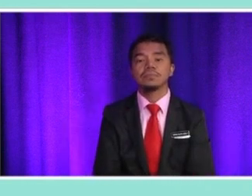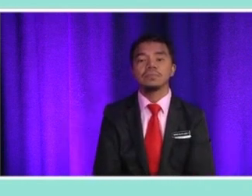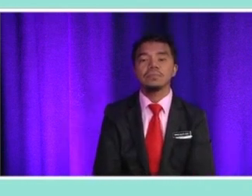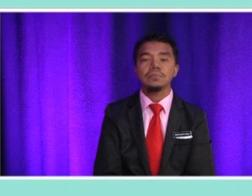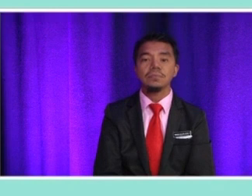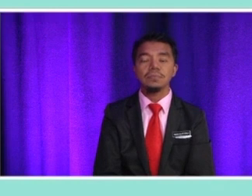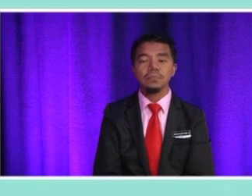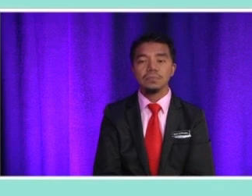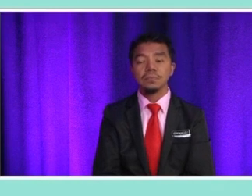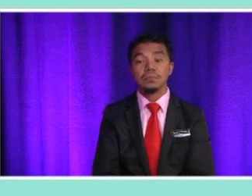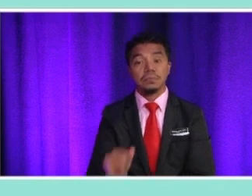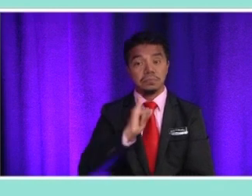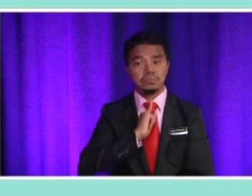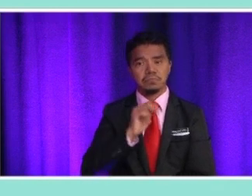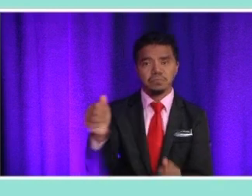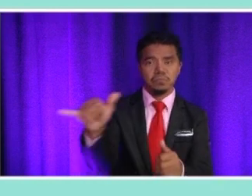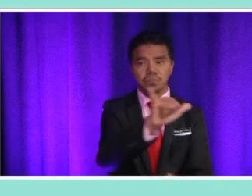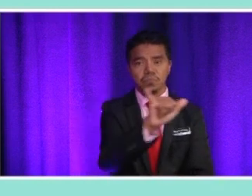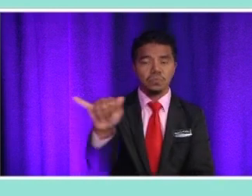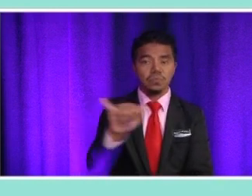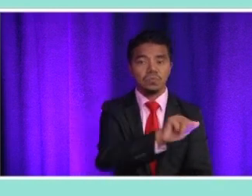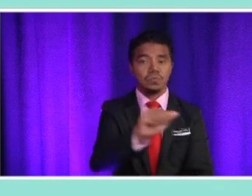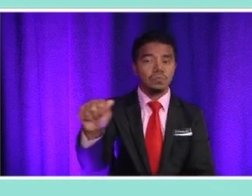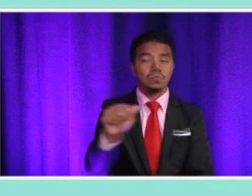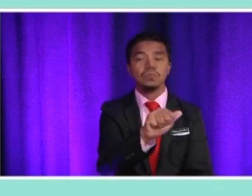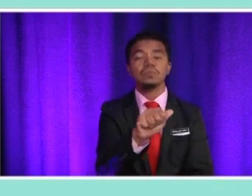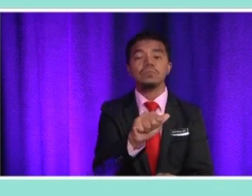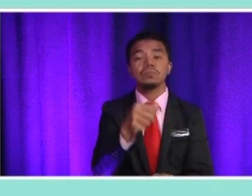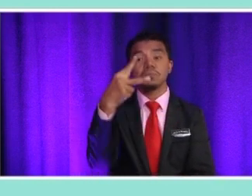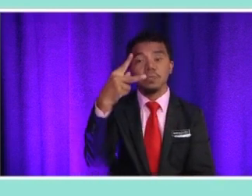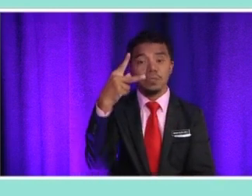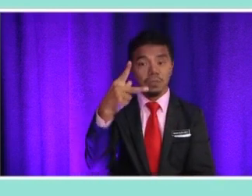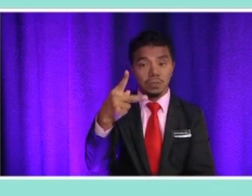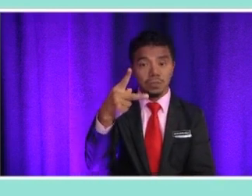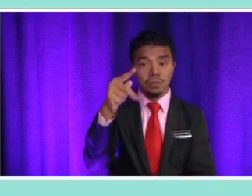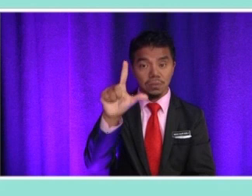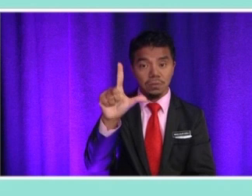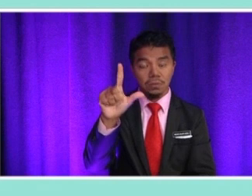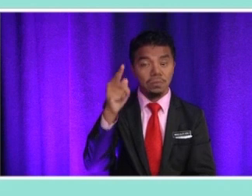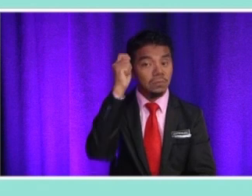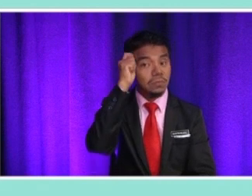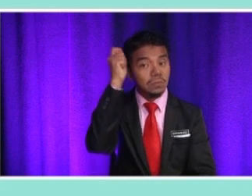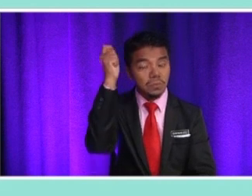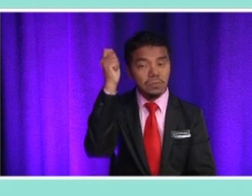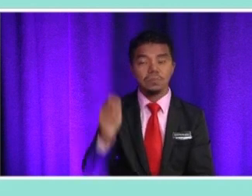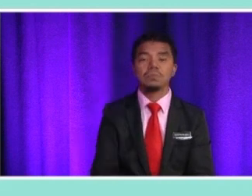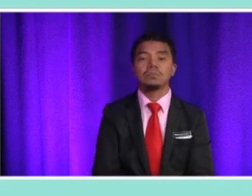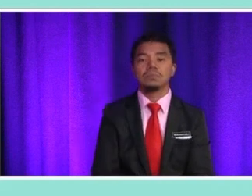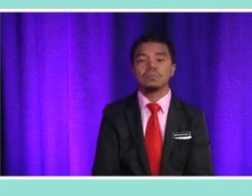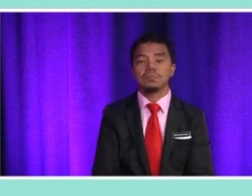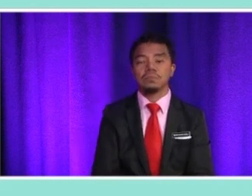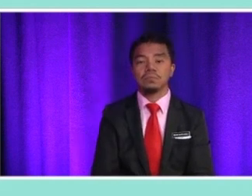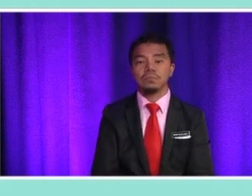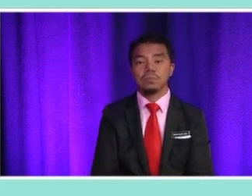Lumpur menggunakan bas. Daripada pengalaman itu, saya tahu apa yang pelanggan mahu dan saya cuba penuhi. Maklumat yang